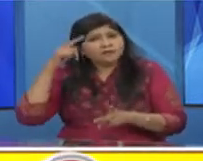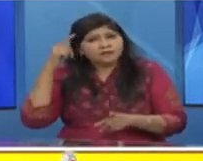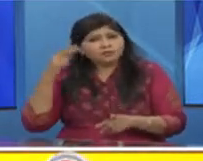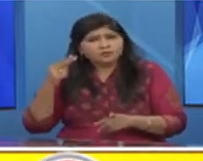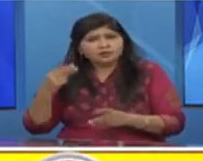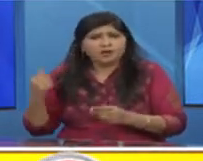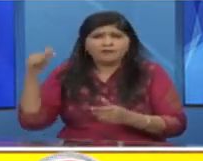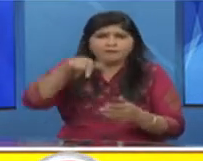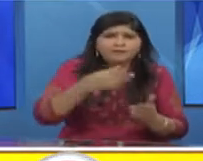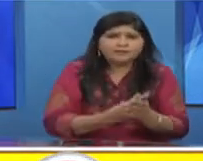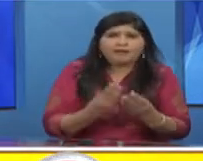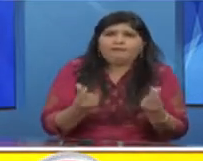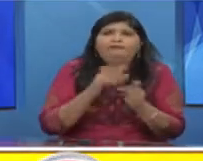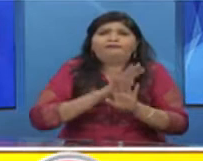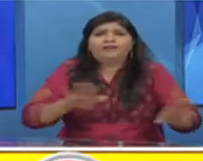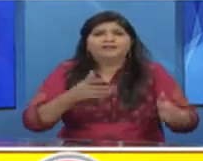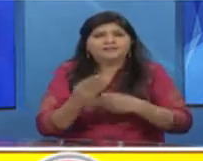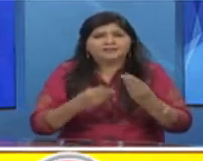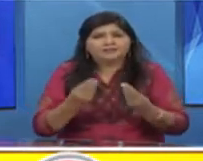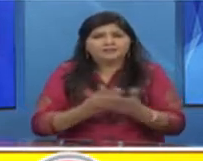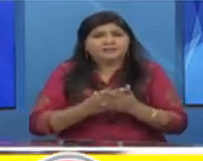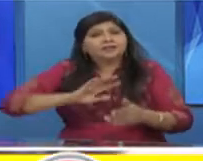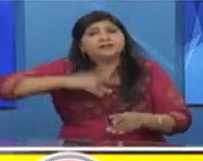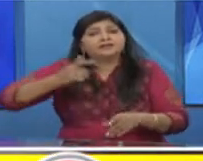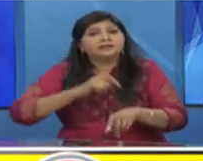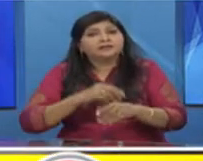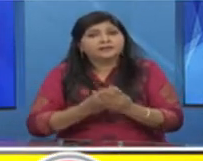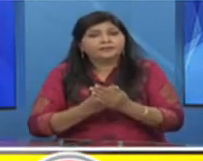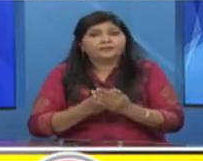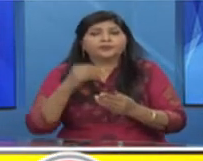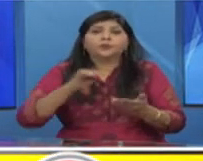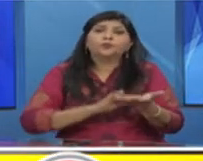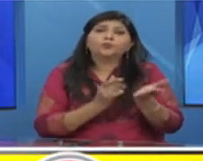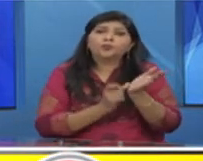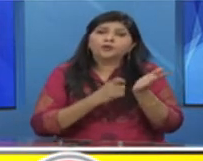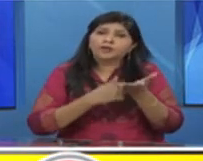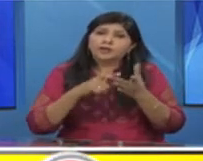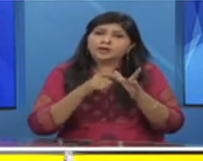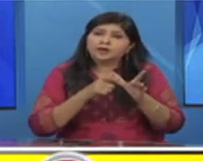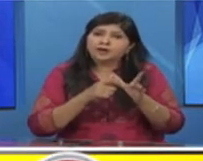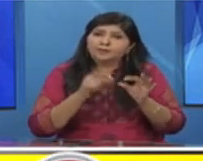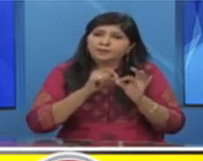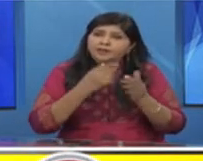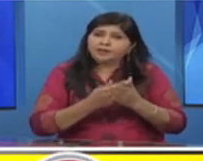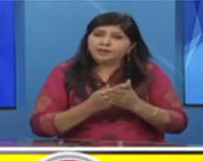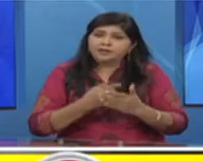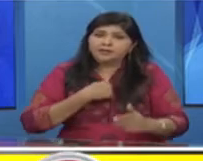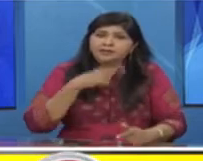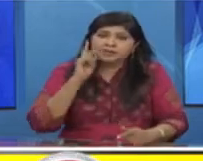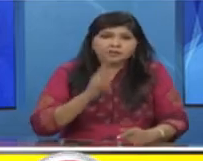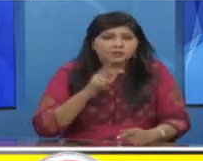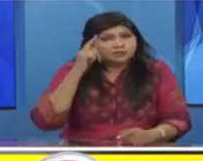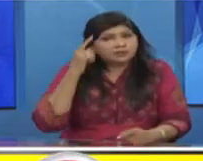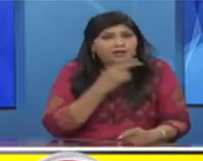देखते ध्वस्त कर दिए। इस घटना के बाद सरदार पटेल ने मुदलियार ब्रदर्स से कहा कि वे व्यक्तिगत रूप से यह सुनिश्चित